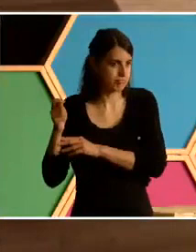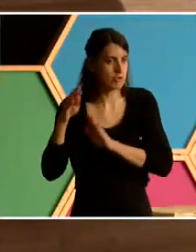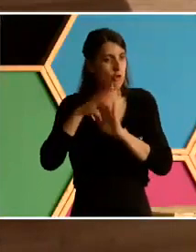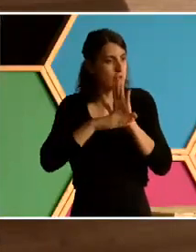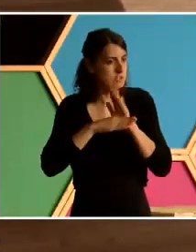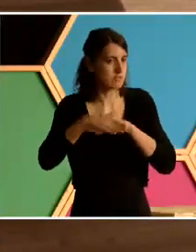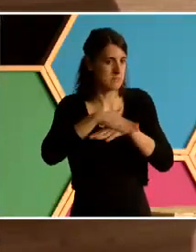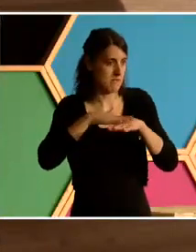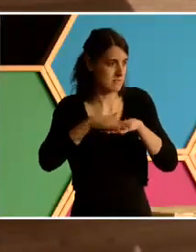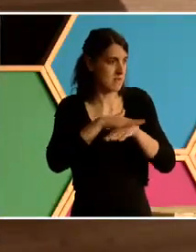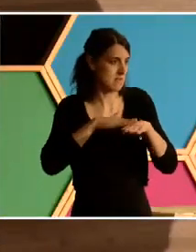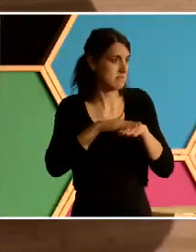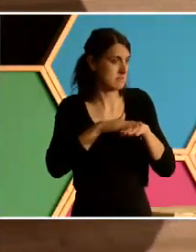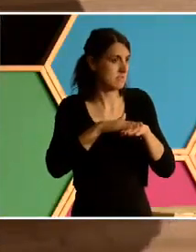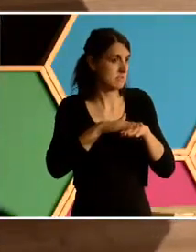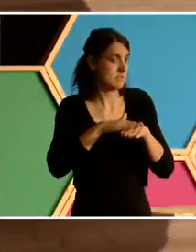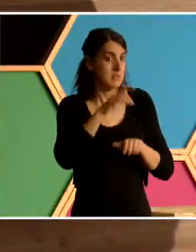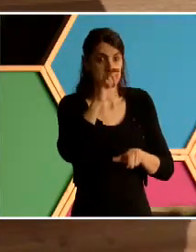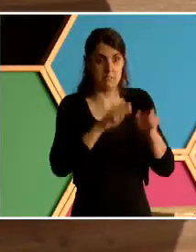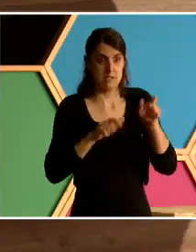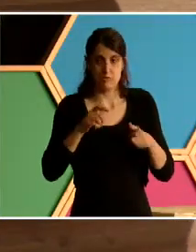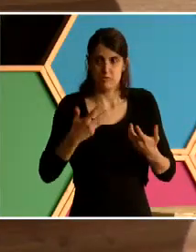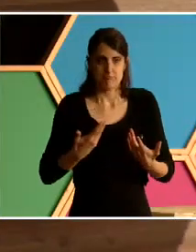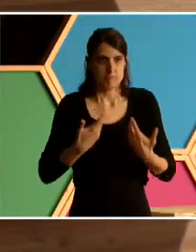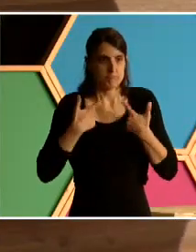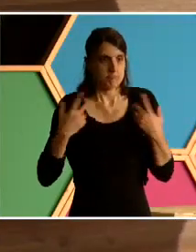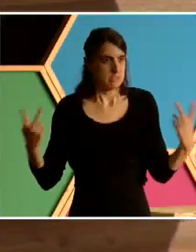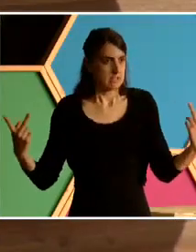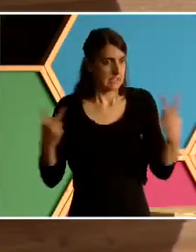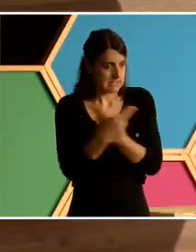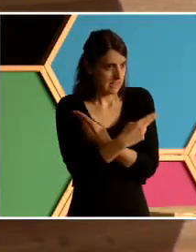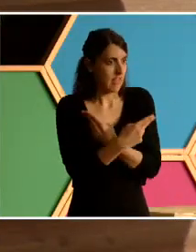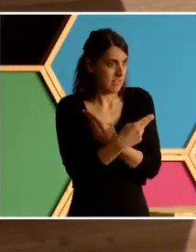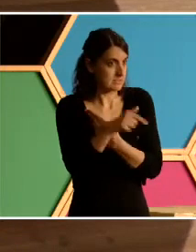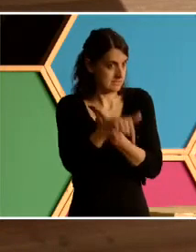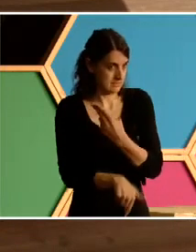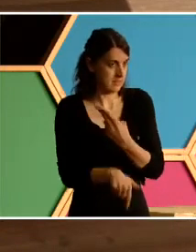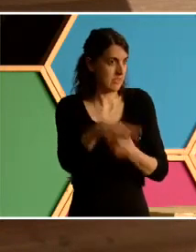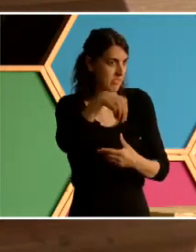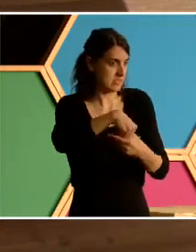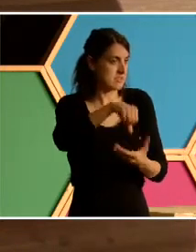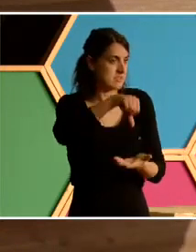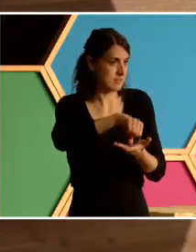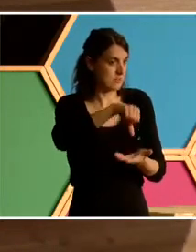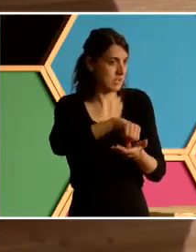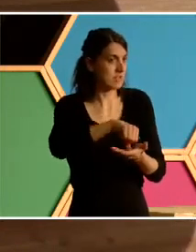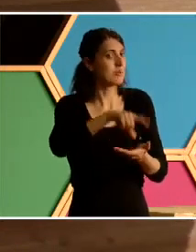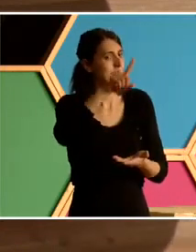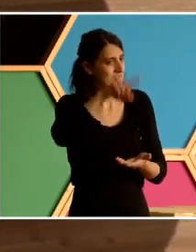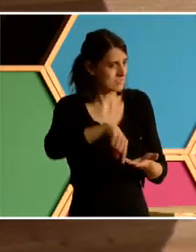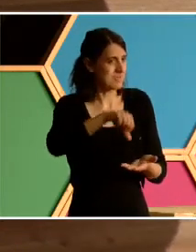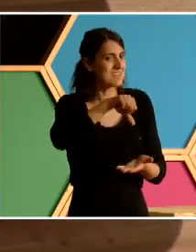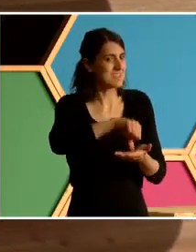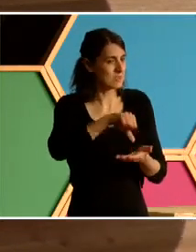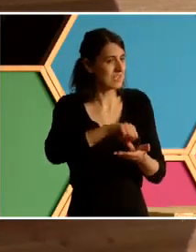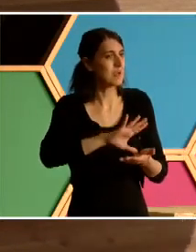bàsiques per molta gent que ha patit les retallades, doncs també és un lloc des d'on conquerir aquests drets en contra d'aquesta